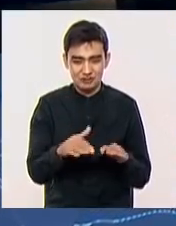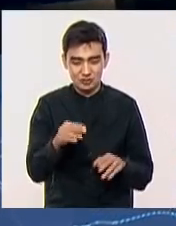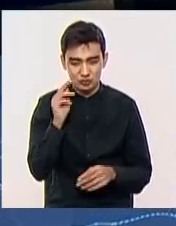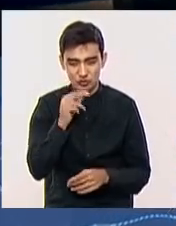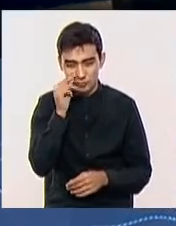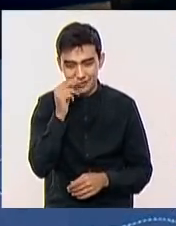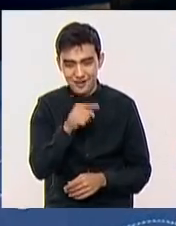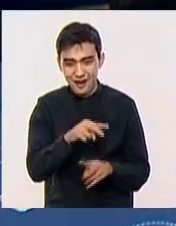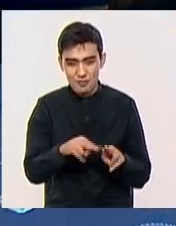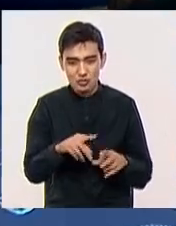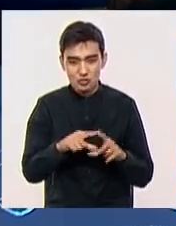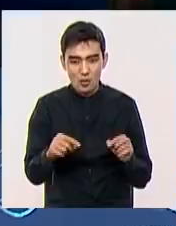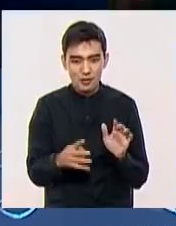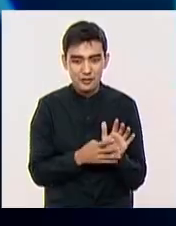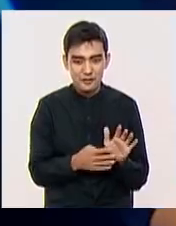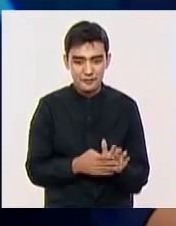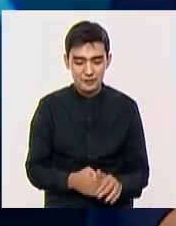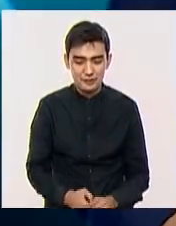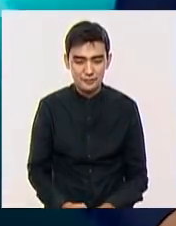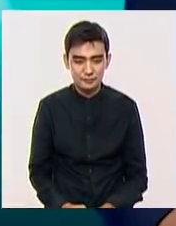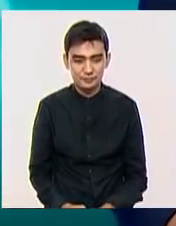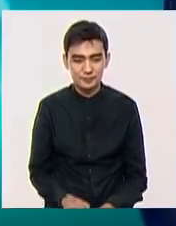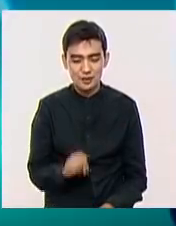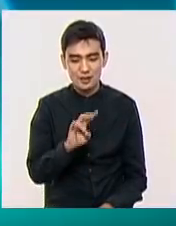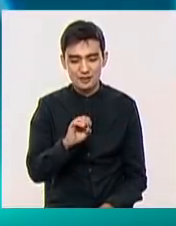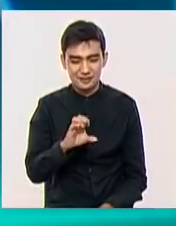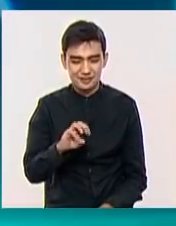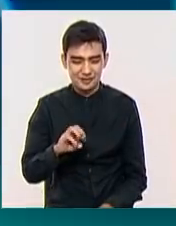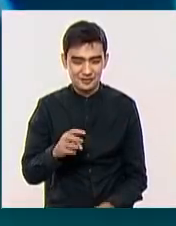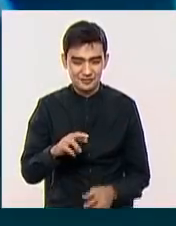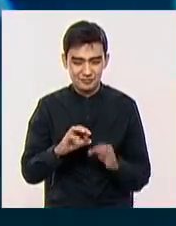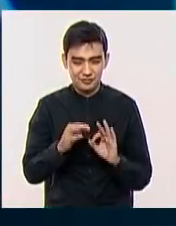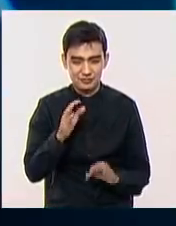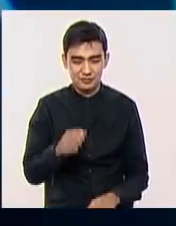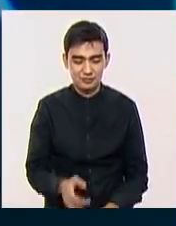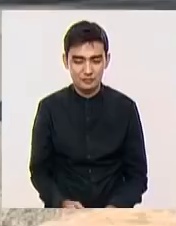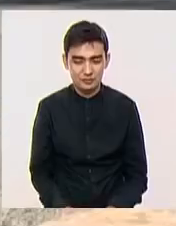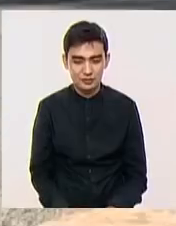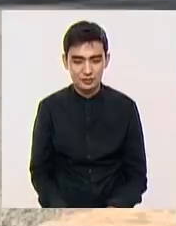В Шымкенте таких школ 9. Анастасия Новикова расскажет подробнее.